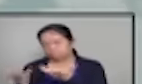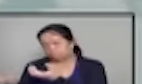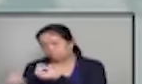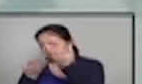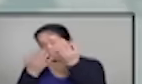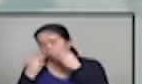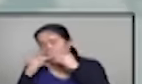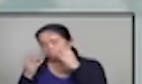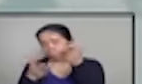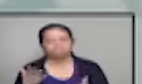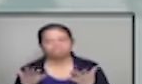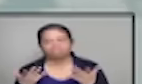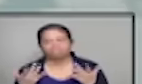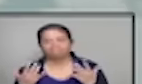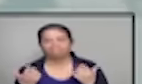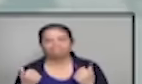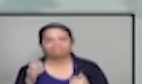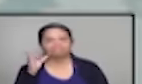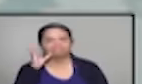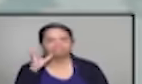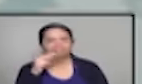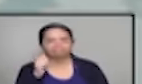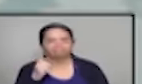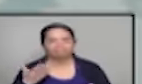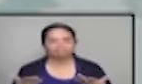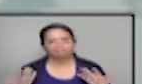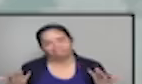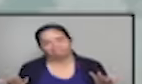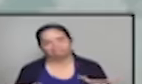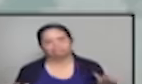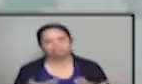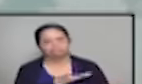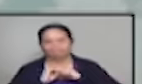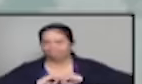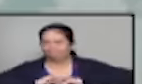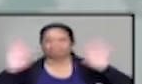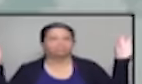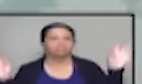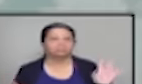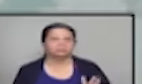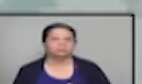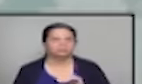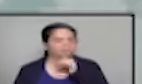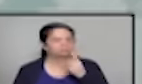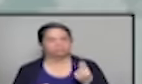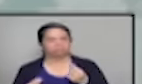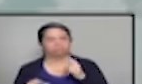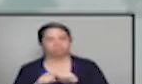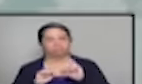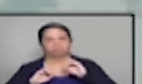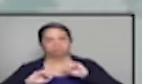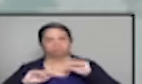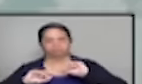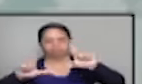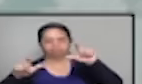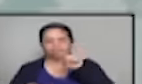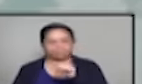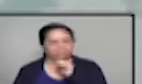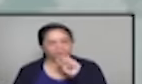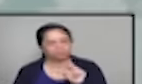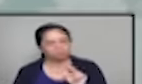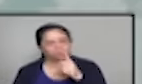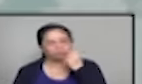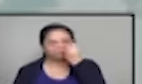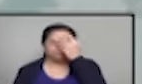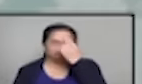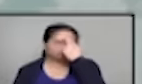niyo po magpanawagan sa kanya. Tsa, total, nandito na rin naman na tayo sa kahihiyan. Hindi ko naman ginusto to para pahiyain ka. Gusto ko lang kasi